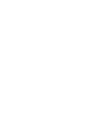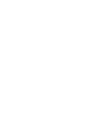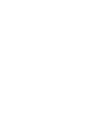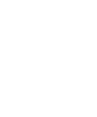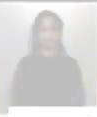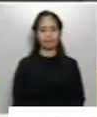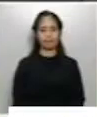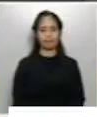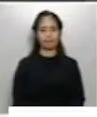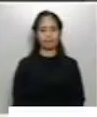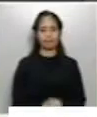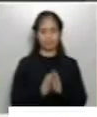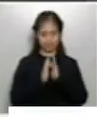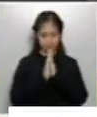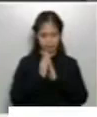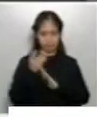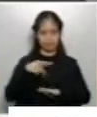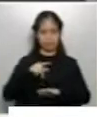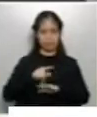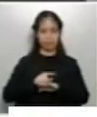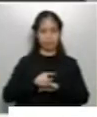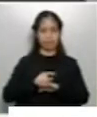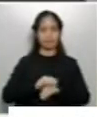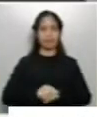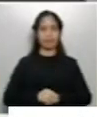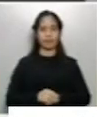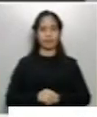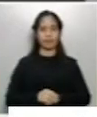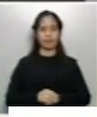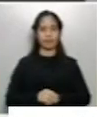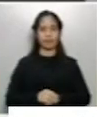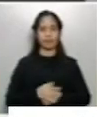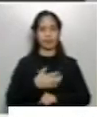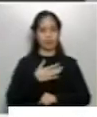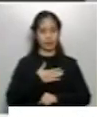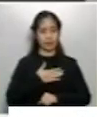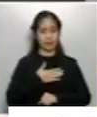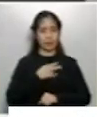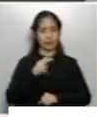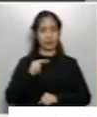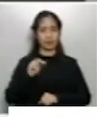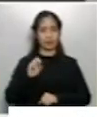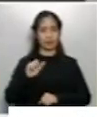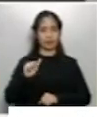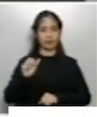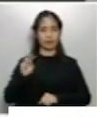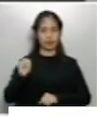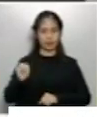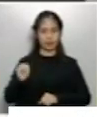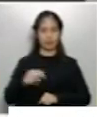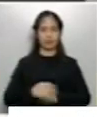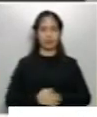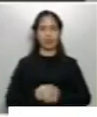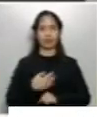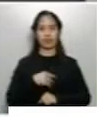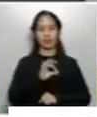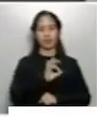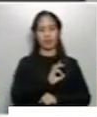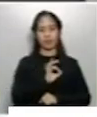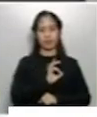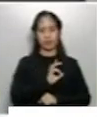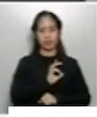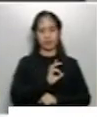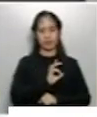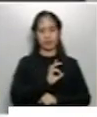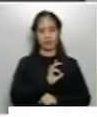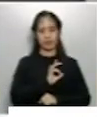กราบเรียนท่านประธานรัฐสภาที่เคารพกระผมนิยมเวชกามาสมาชิกสภาผู้แทนรา